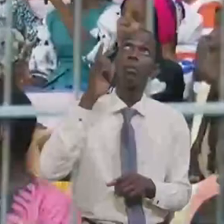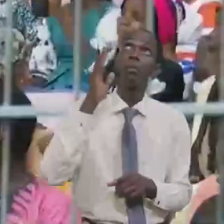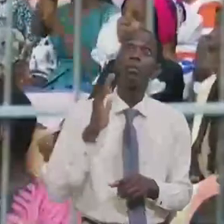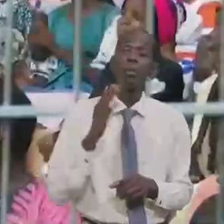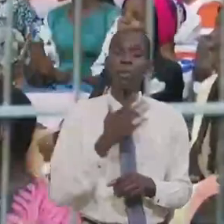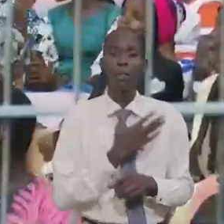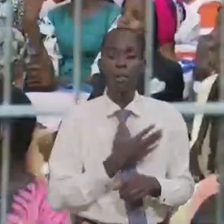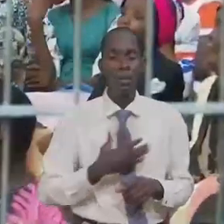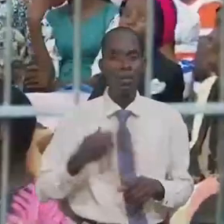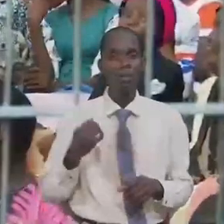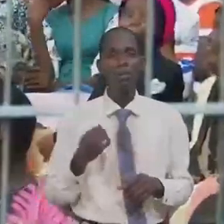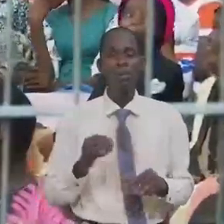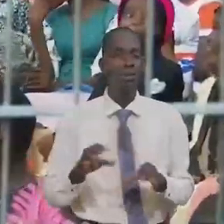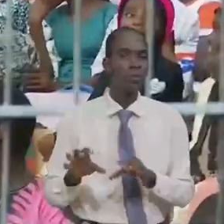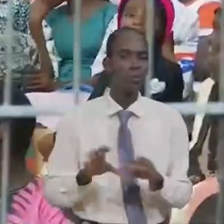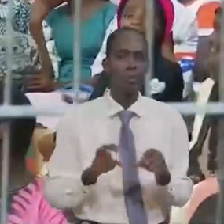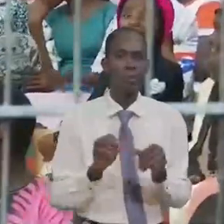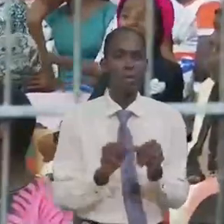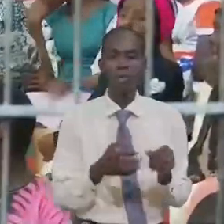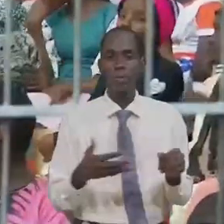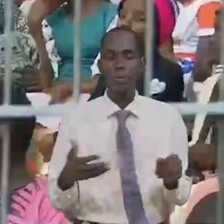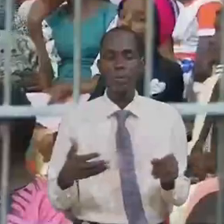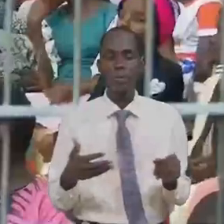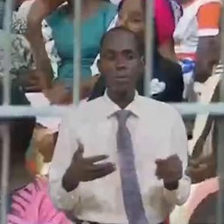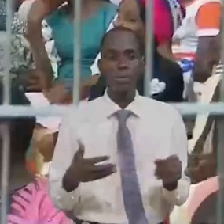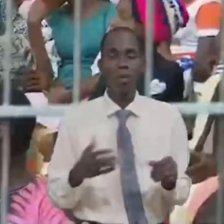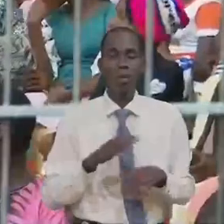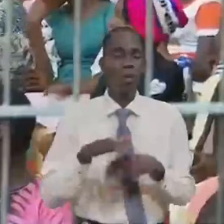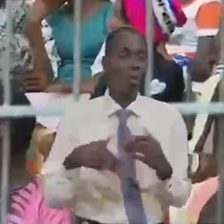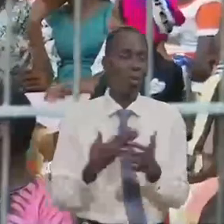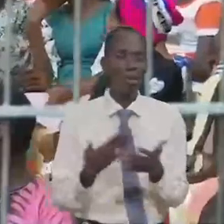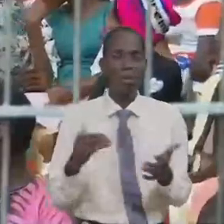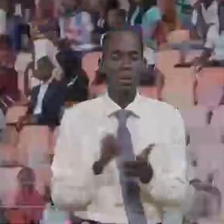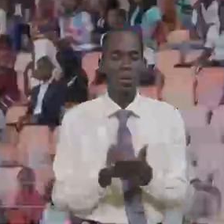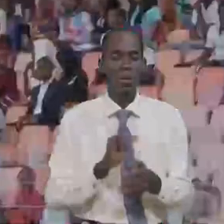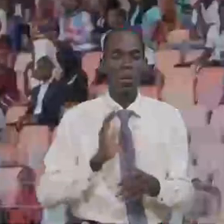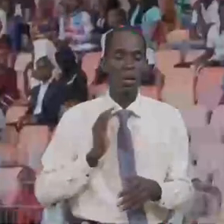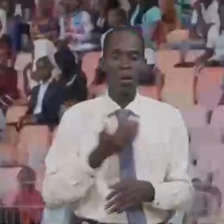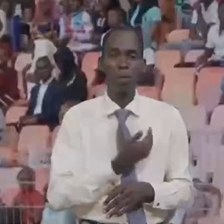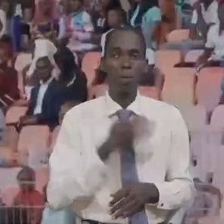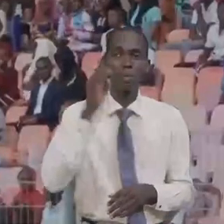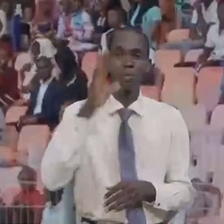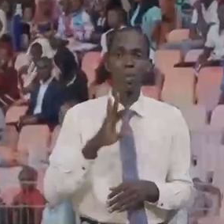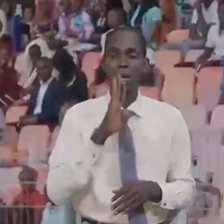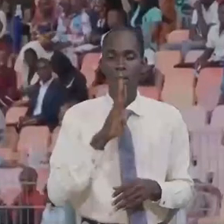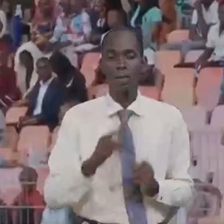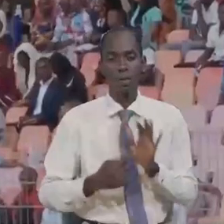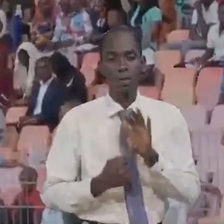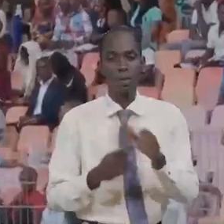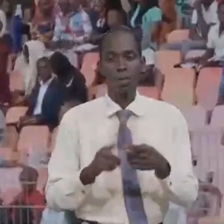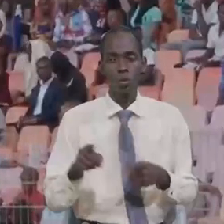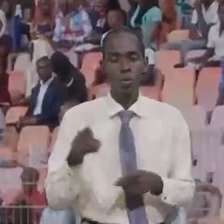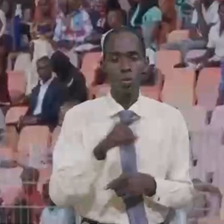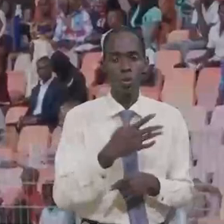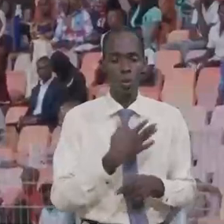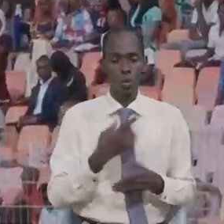et tout ce que le ministre partage avec nous ce que Dieu me pousse en partage avec